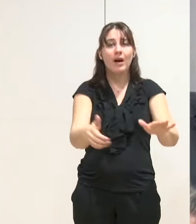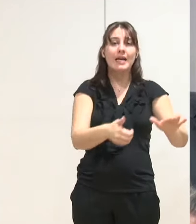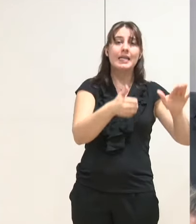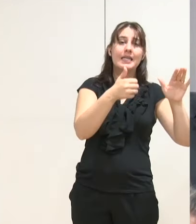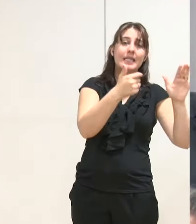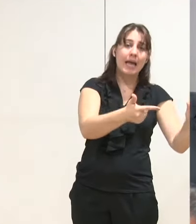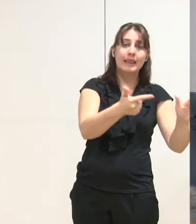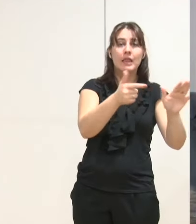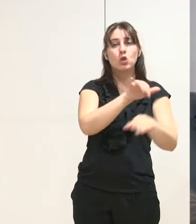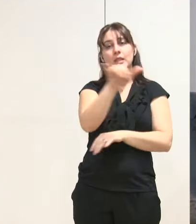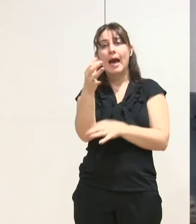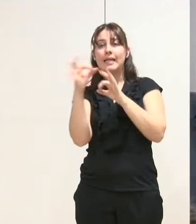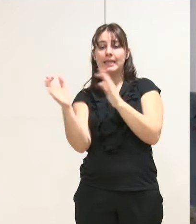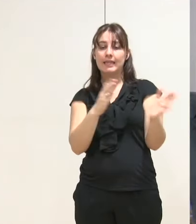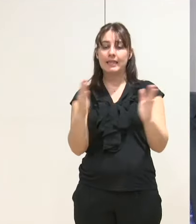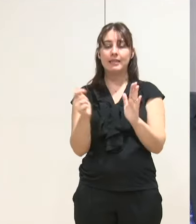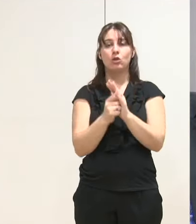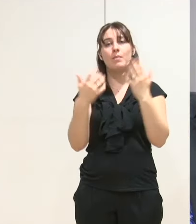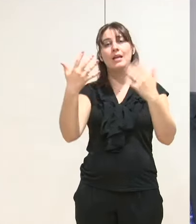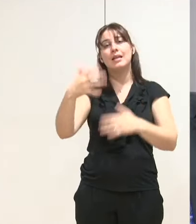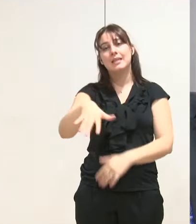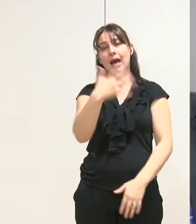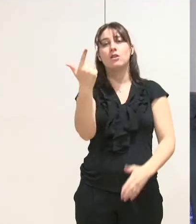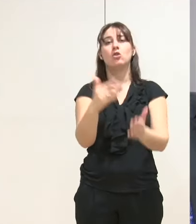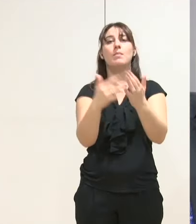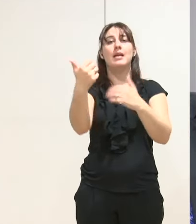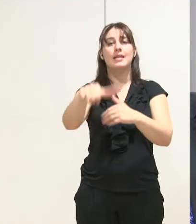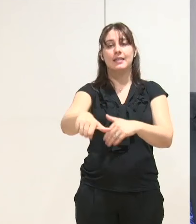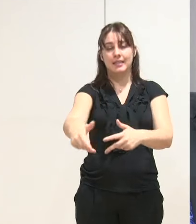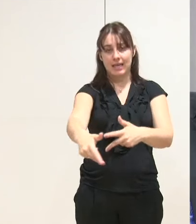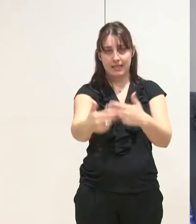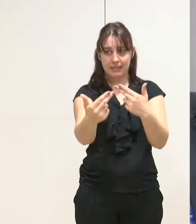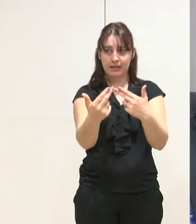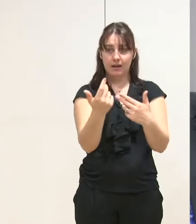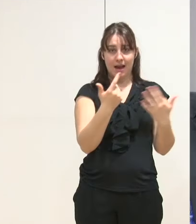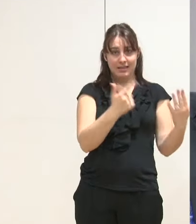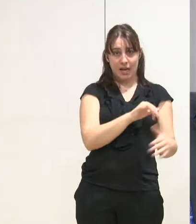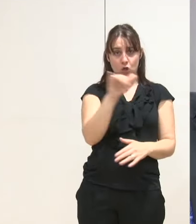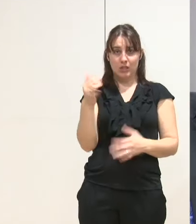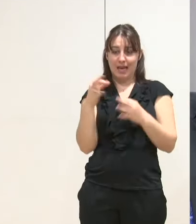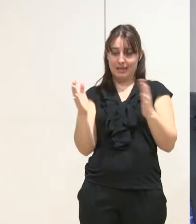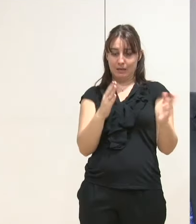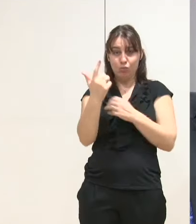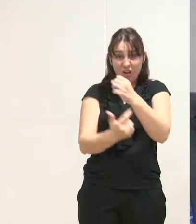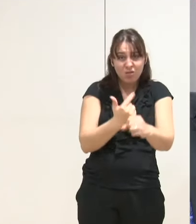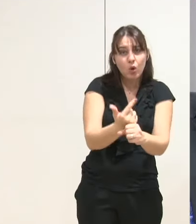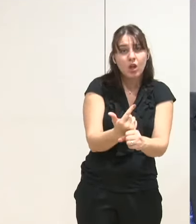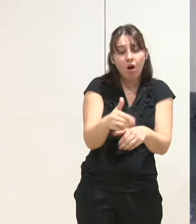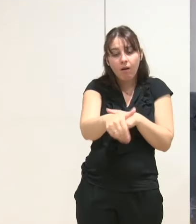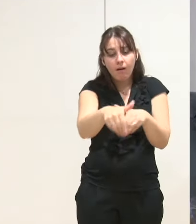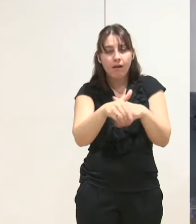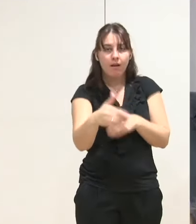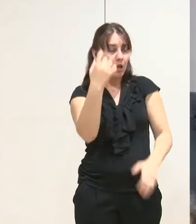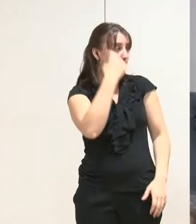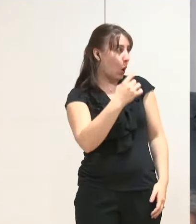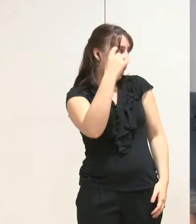et 10 pour 2015 2016 donc on voit bien 7 à 10 pour 2 années donc on voit bien que vous avez du mal